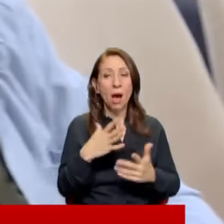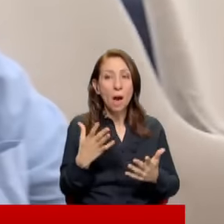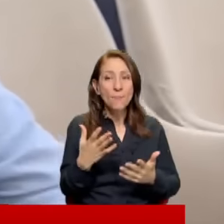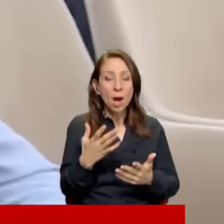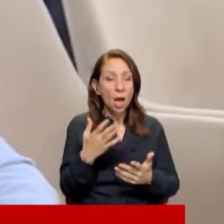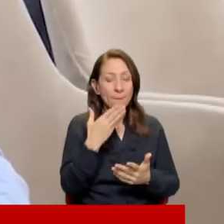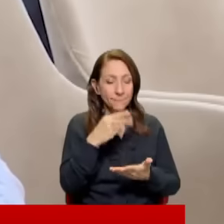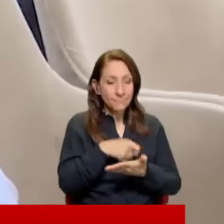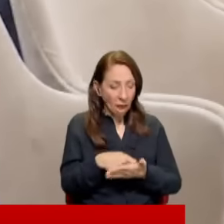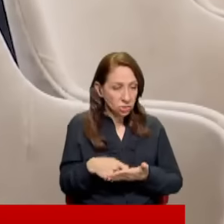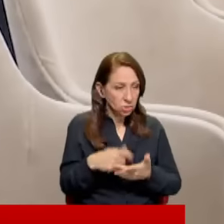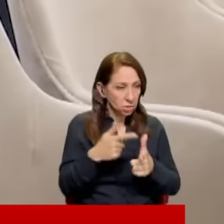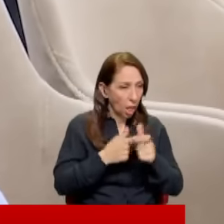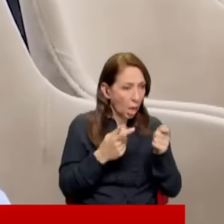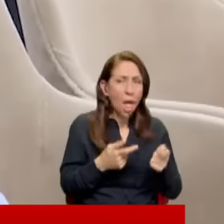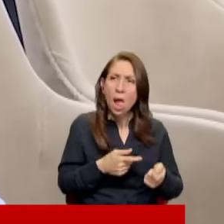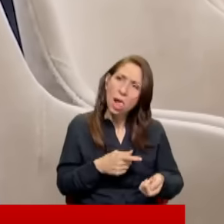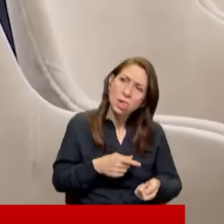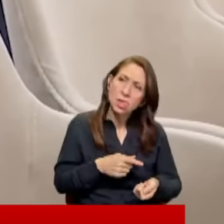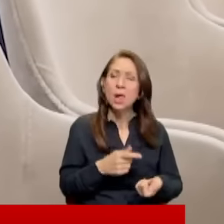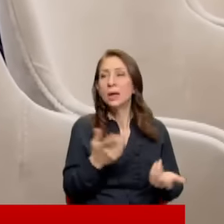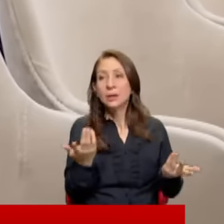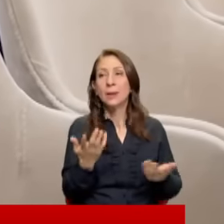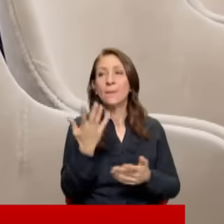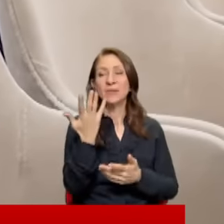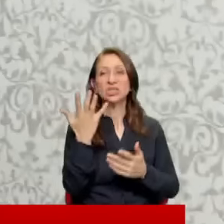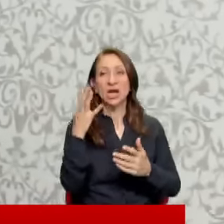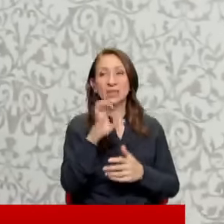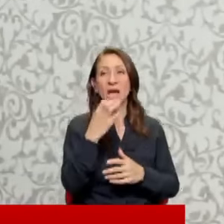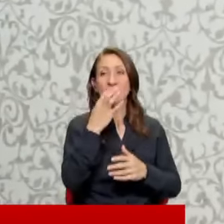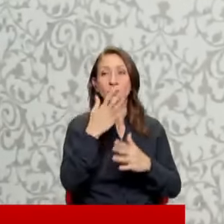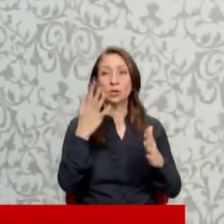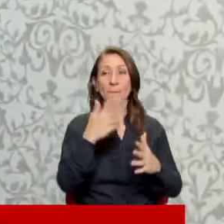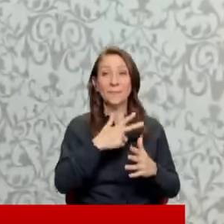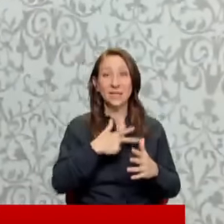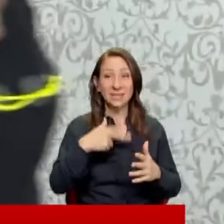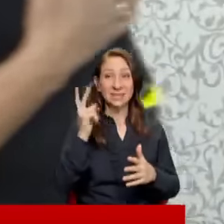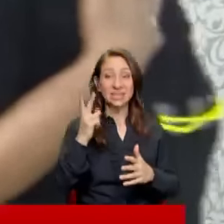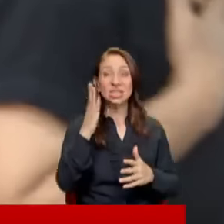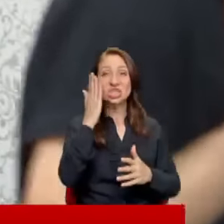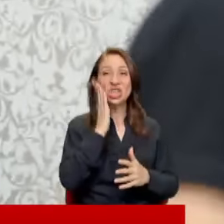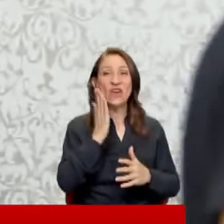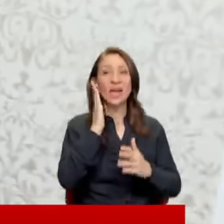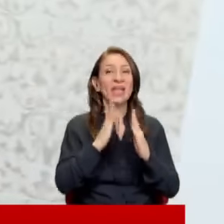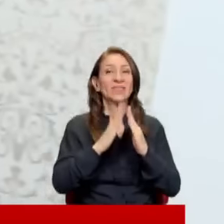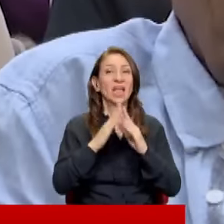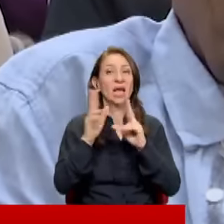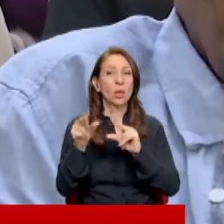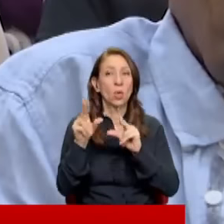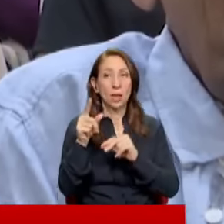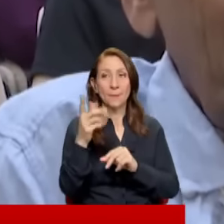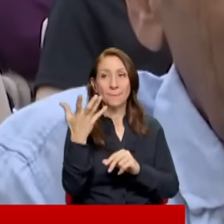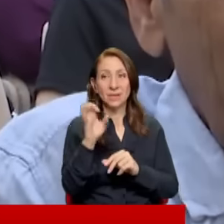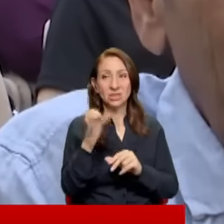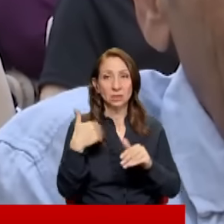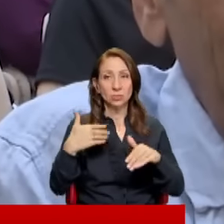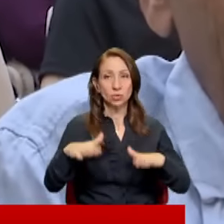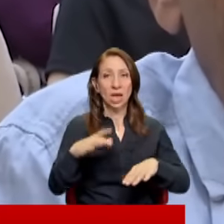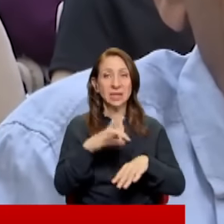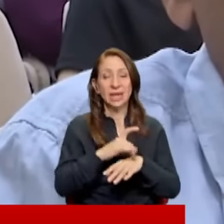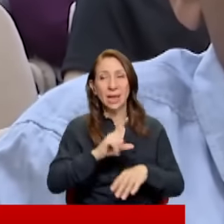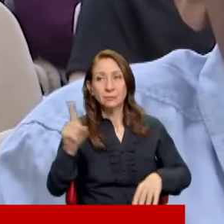aldıkları emekli maaşıyla kira ödeyemeyecek için 5 aydır Ankara Büyükşehir Belediyesi in Şefkat evinde kalıyorlar 5 aydır da